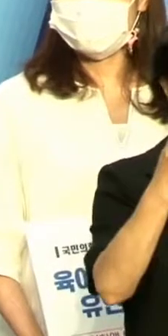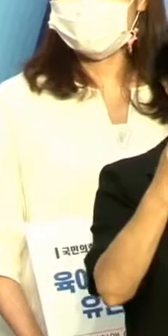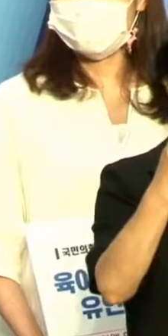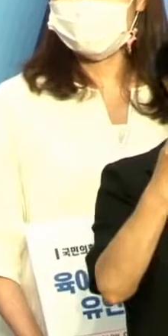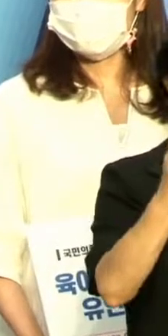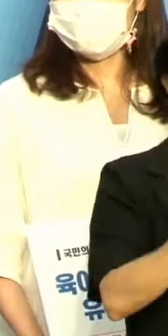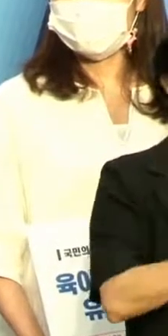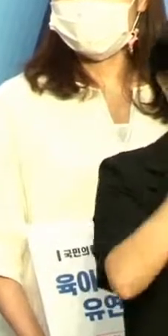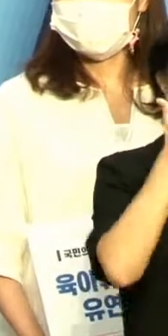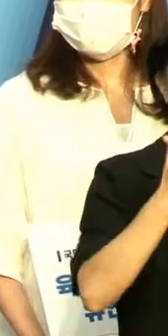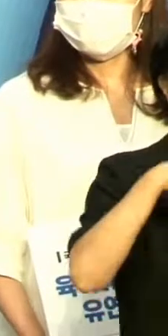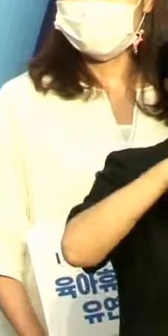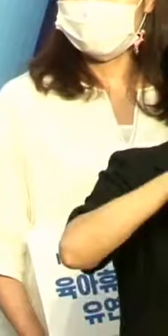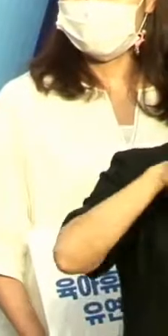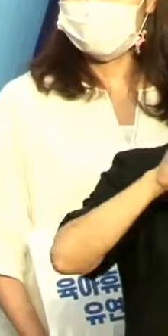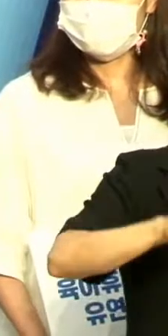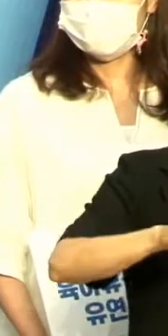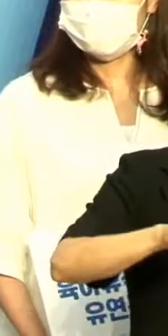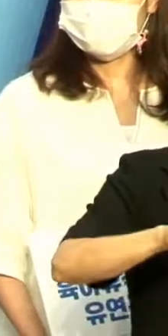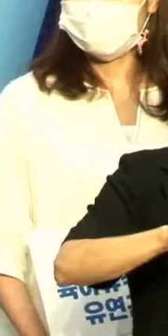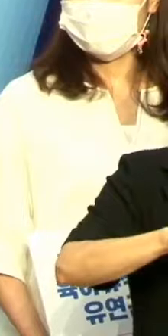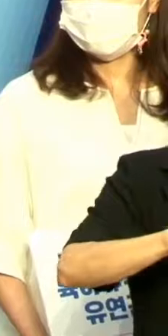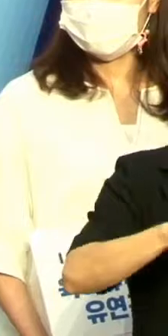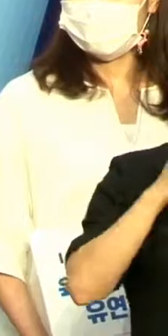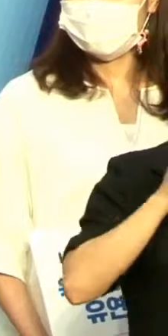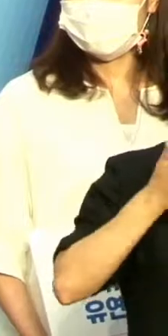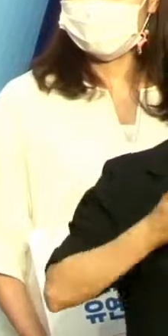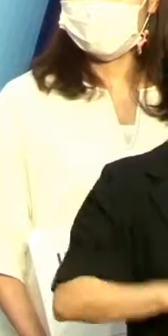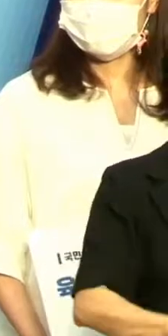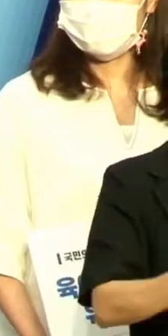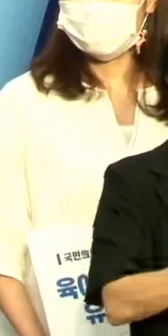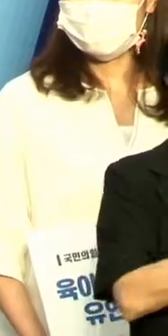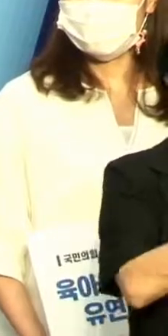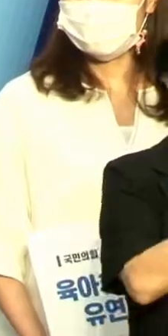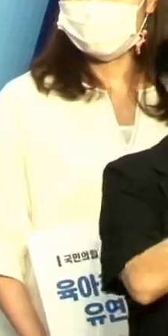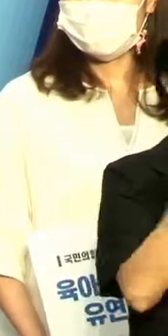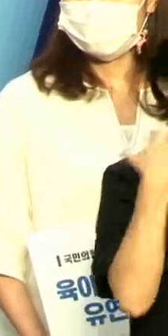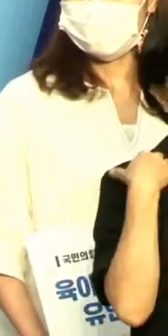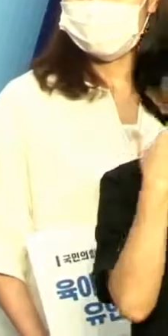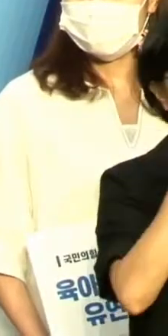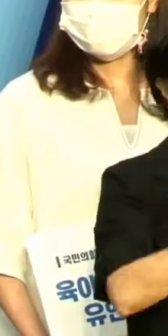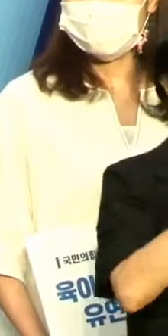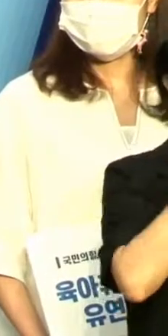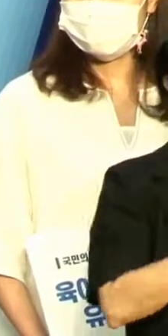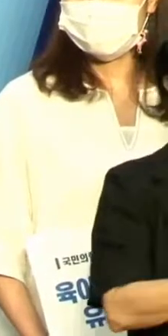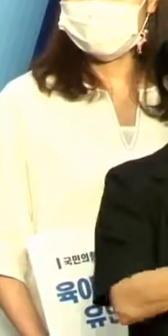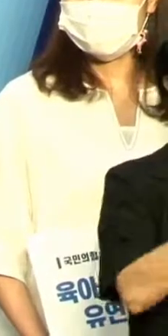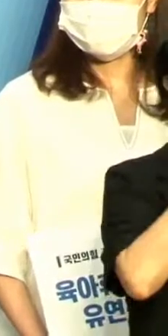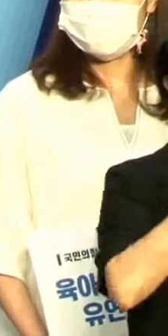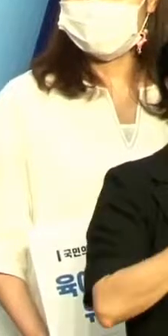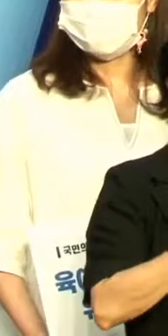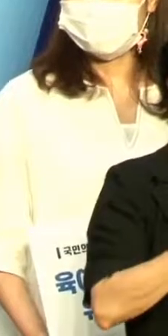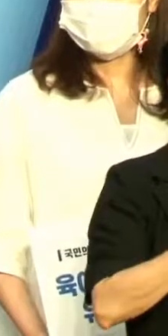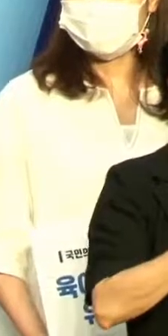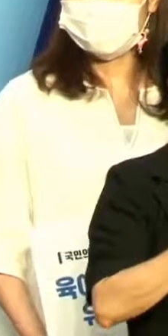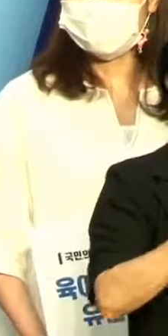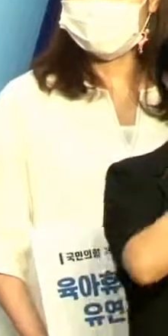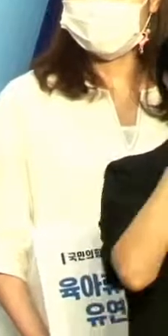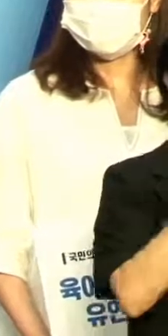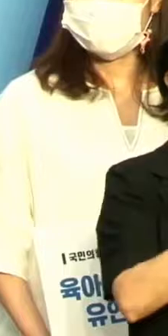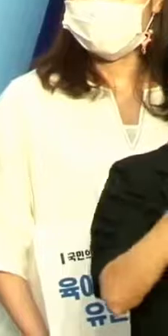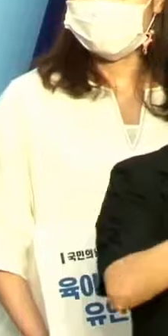아이를 키우는 부모의 편에 서서 아이를 낳고 키우는 것이 부담이 아닌 축복이자 행복한 사회